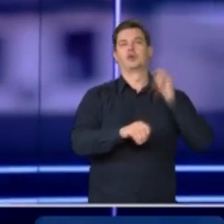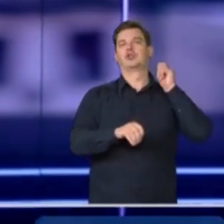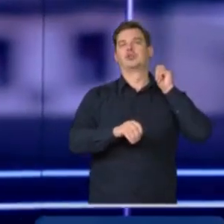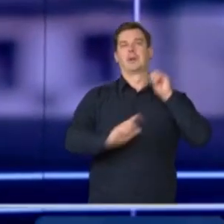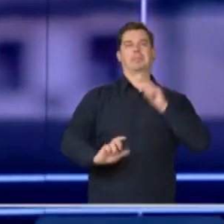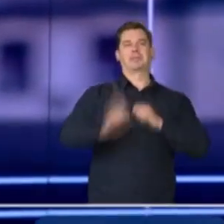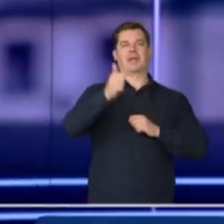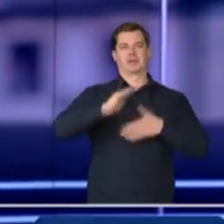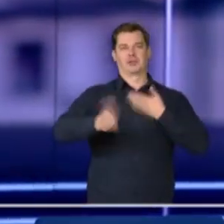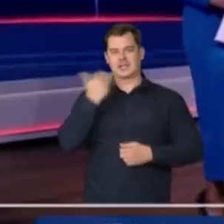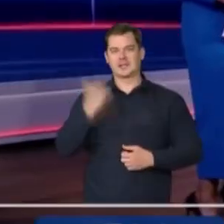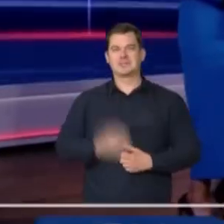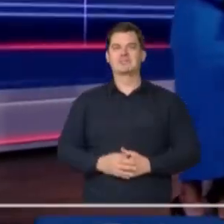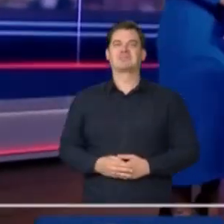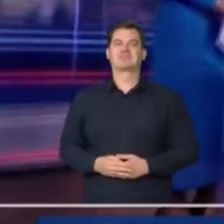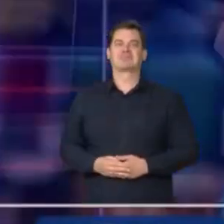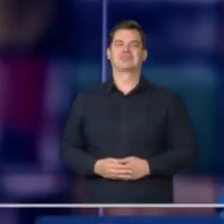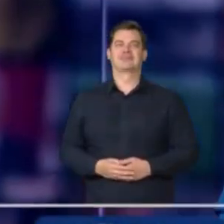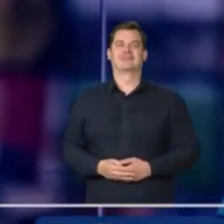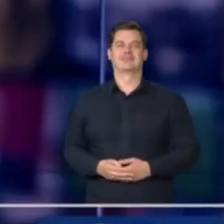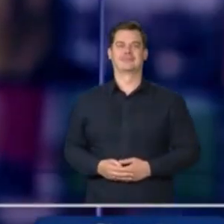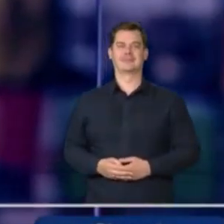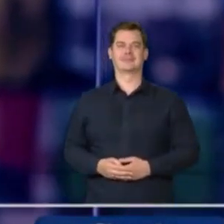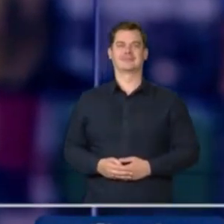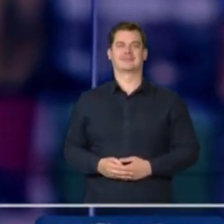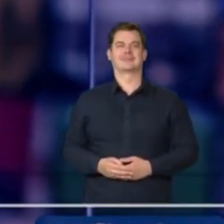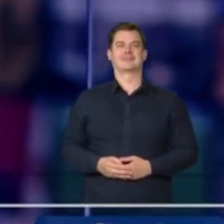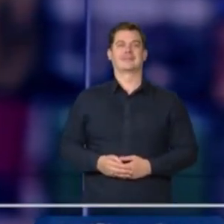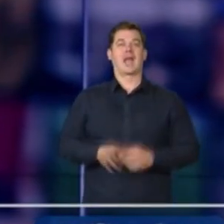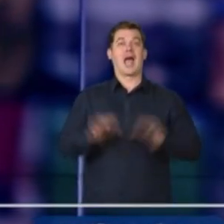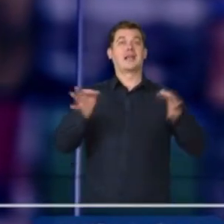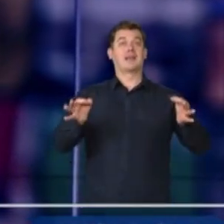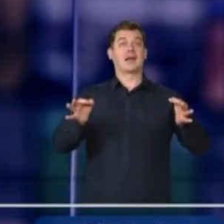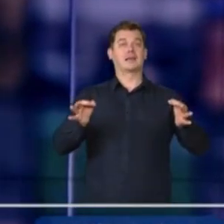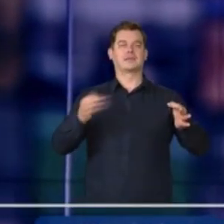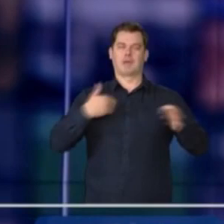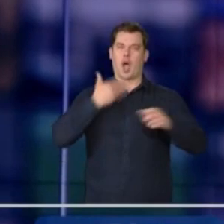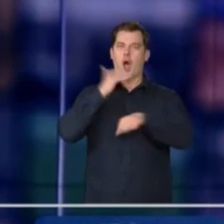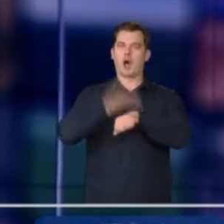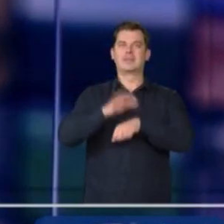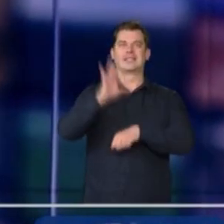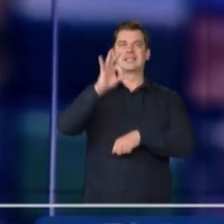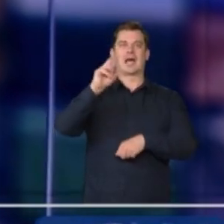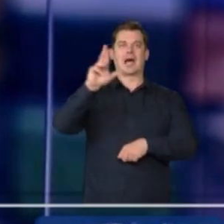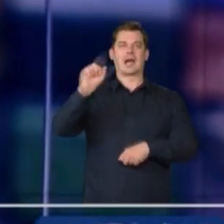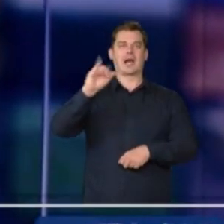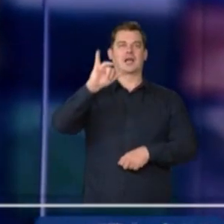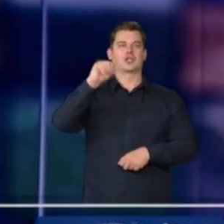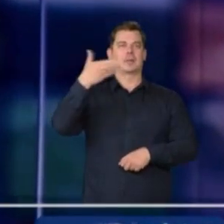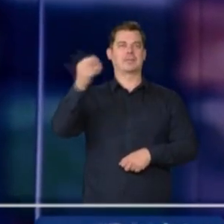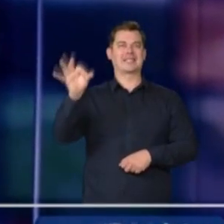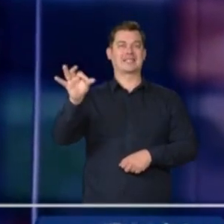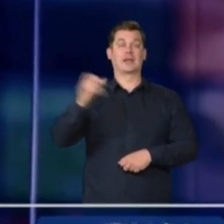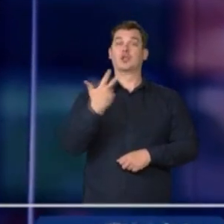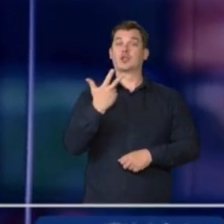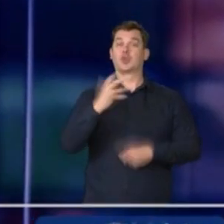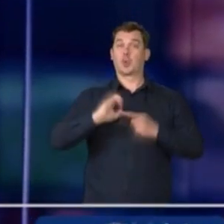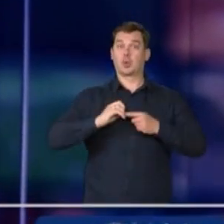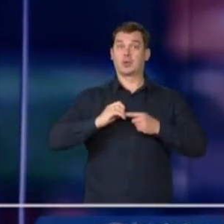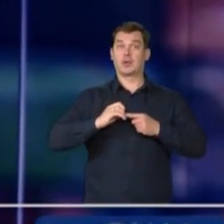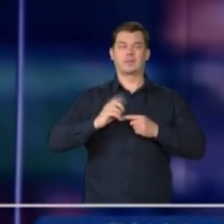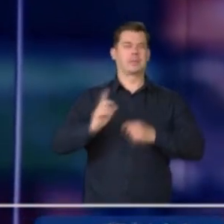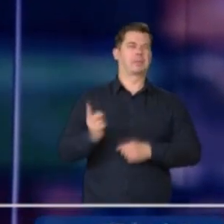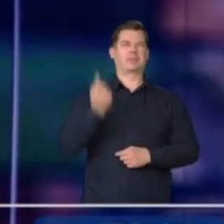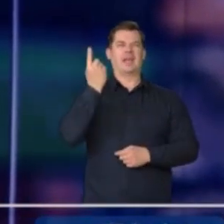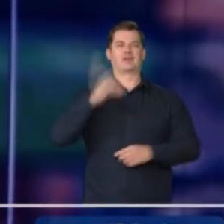na szybkie za mąż pójście. A teraz obiecana przez nas Sarah James, która już 3 grudnia zaprezentuje swoją